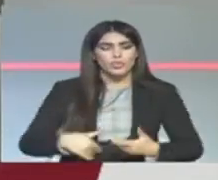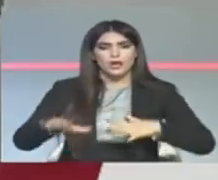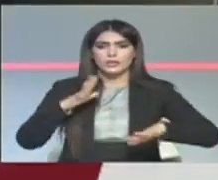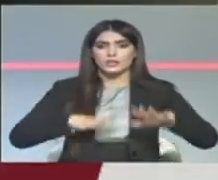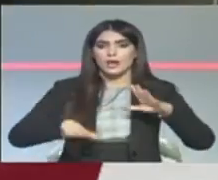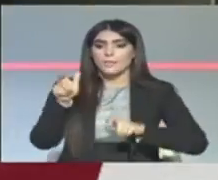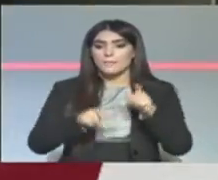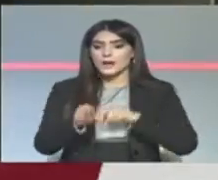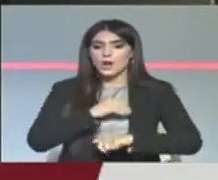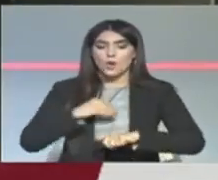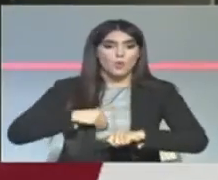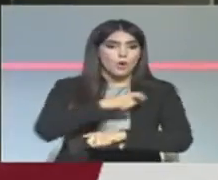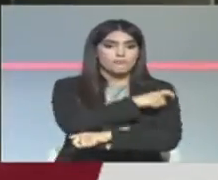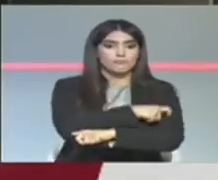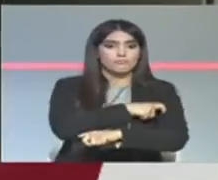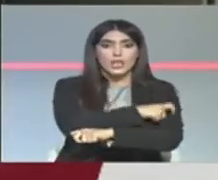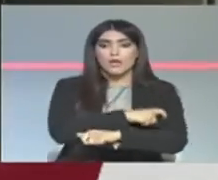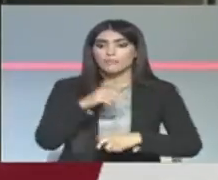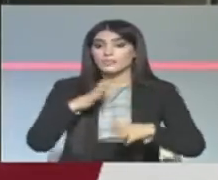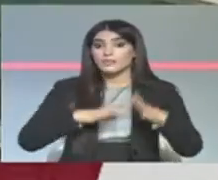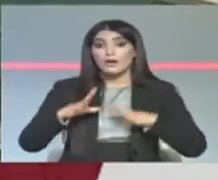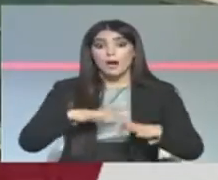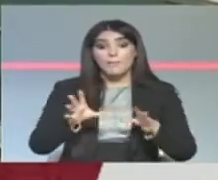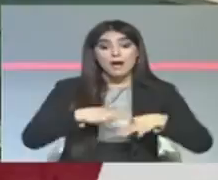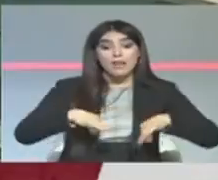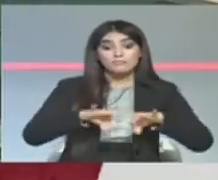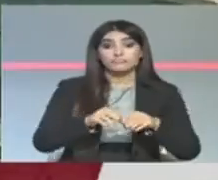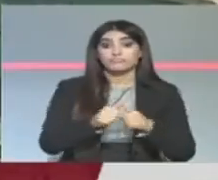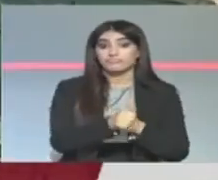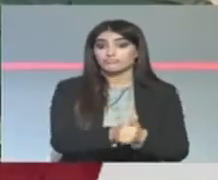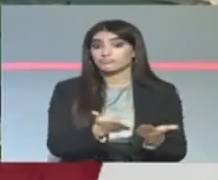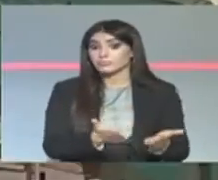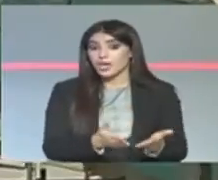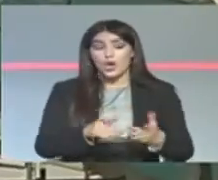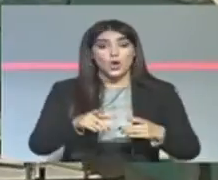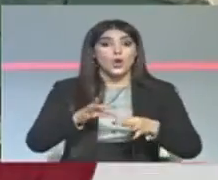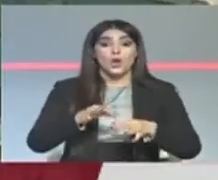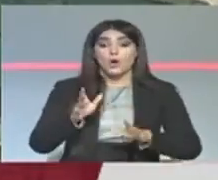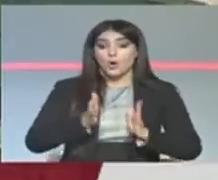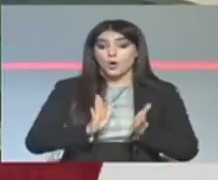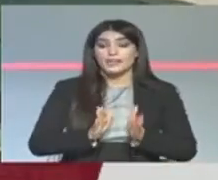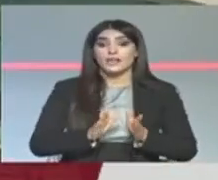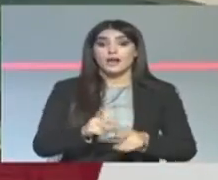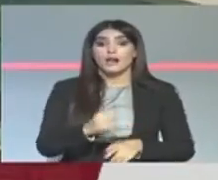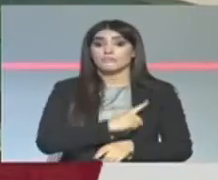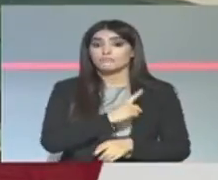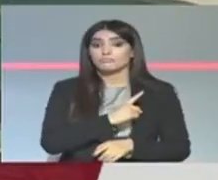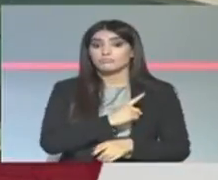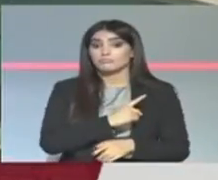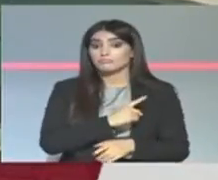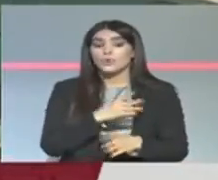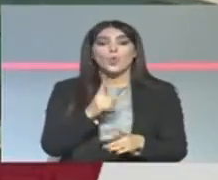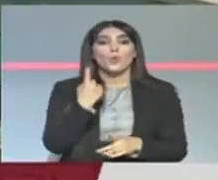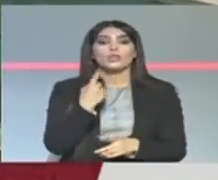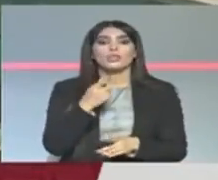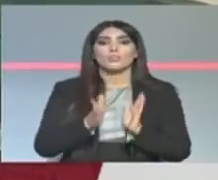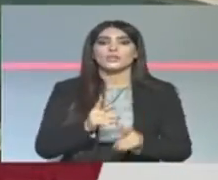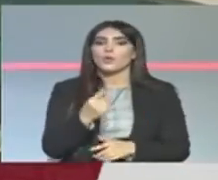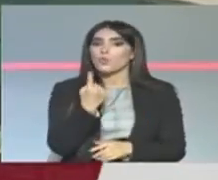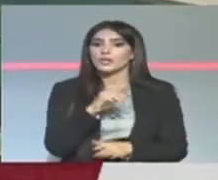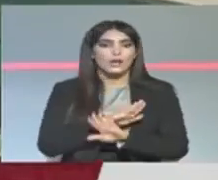الاطار الطبي وشبه الطبي الساهر على هذا القسم اليوم في دول المحلي بدون هو المستشفى الوحيد المحلي في ال في الولايه